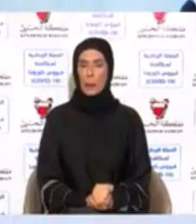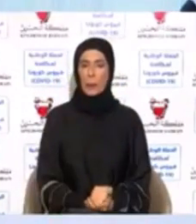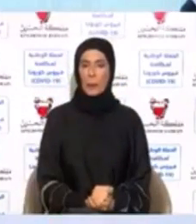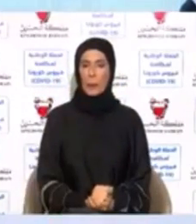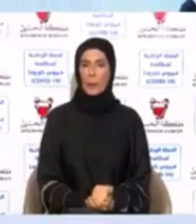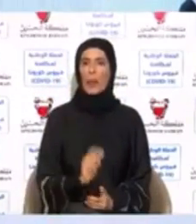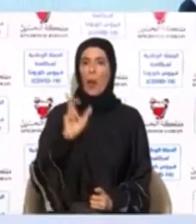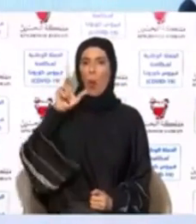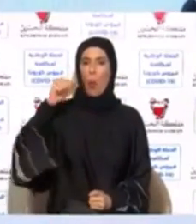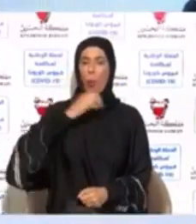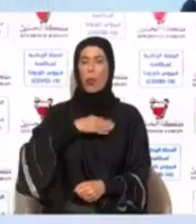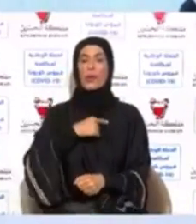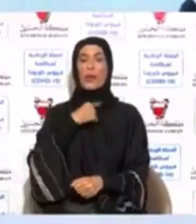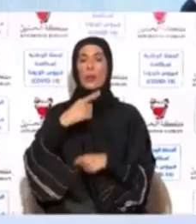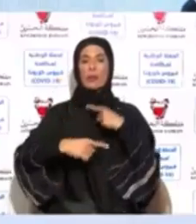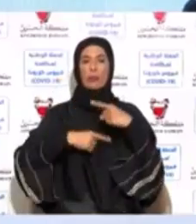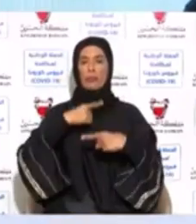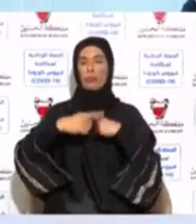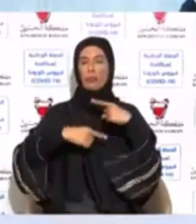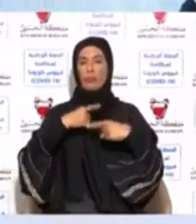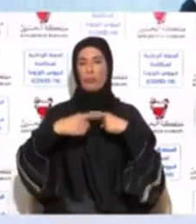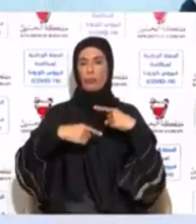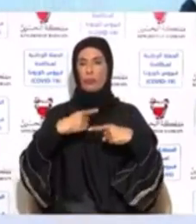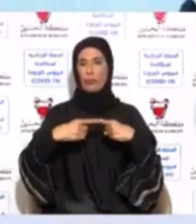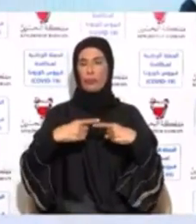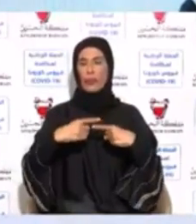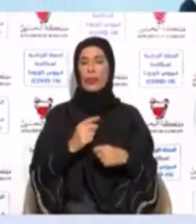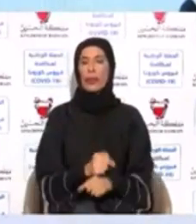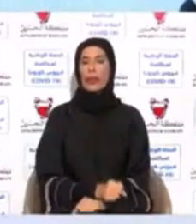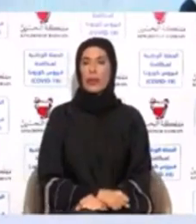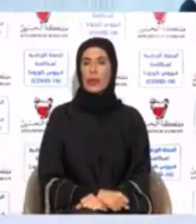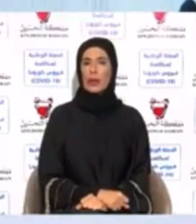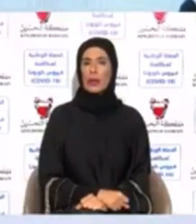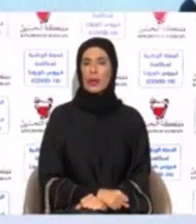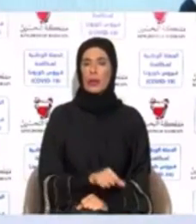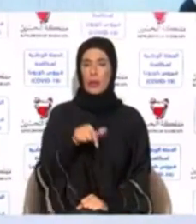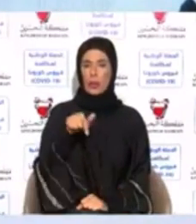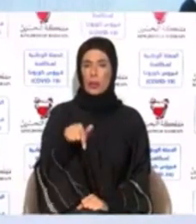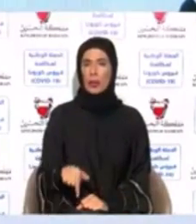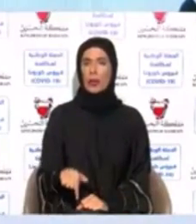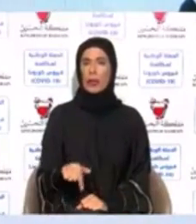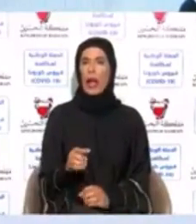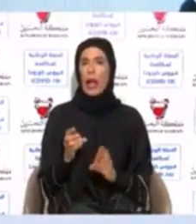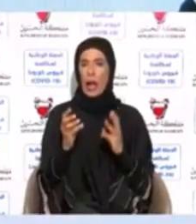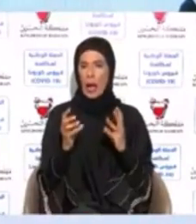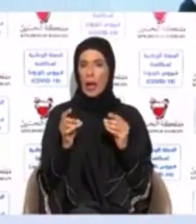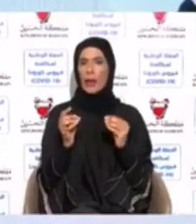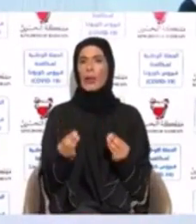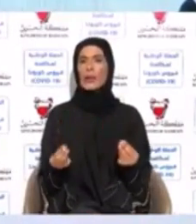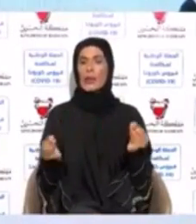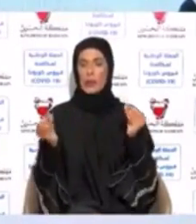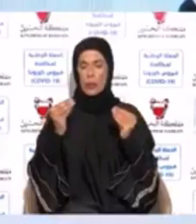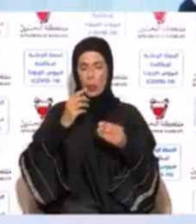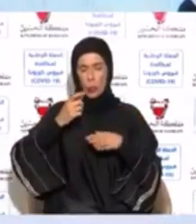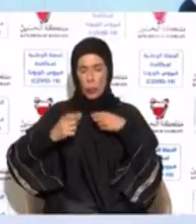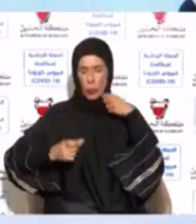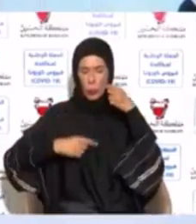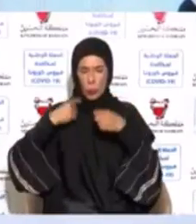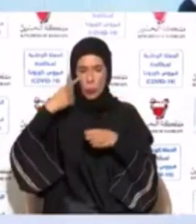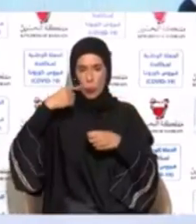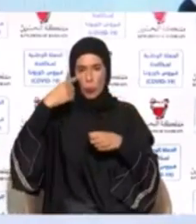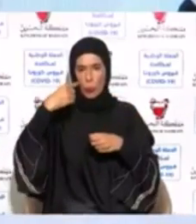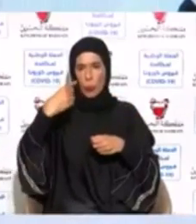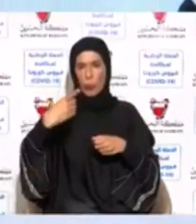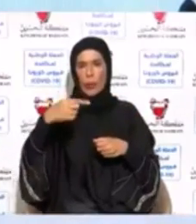آخر فإن وزارة الصحة ما زالت مستمرة، وليس بس مستمرة في حالة أنها تتزايد أعداد الفحوصات للوصول لأكبر عدد